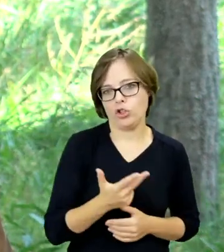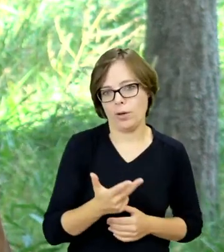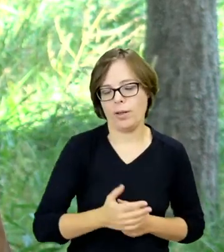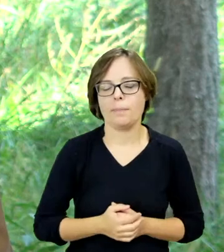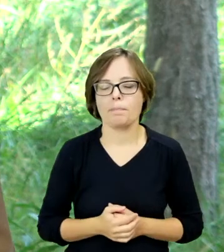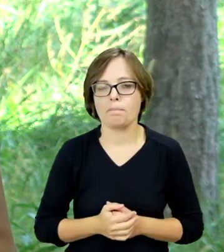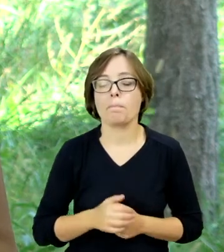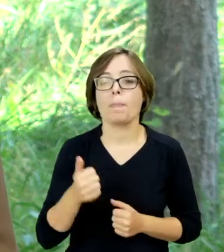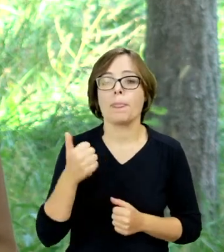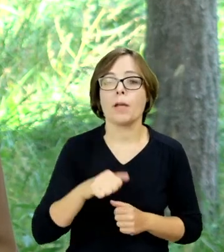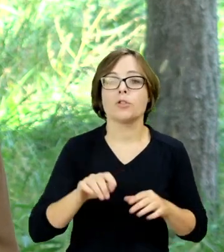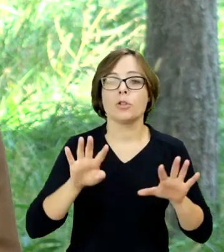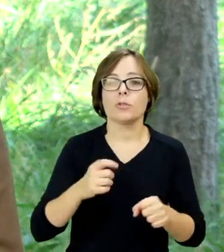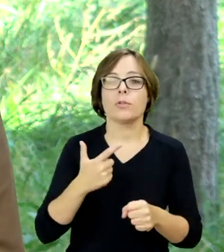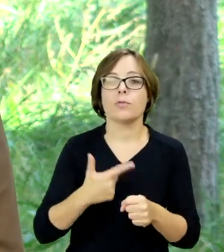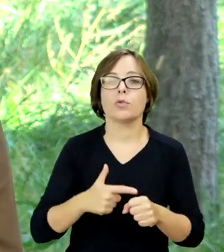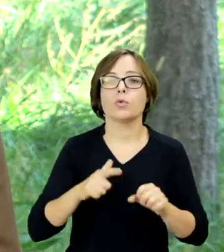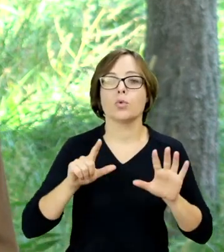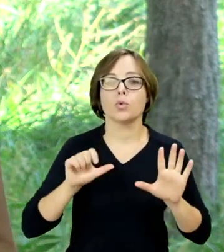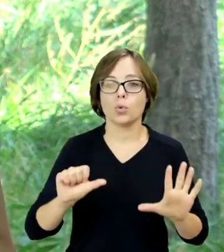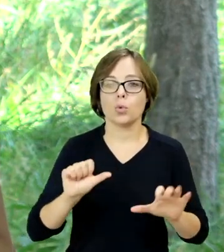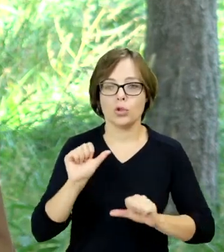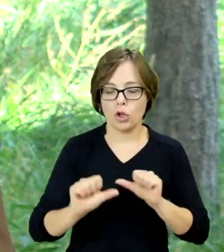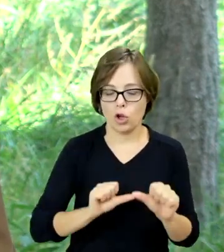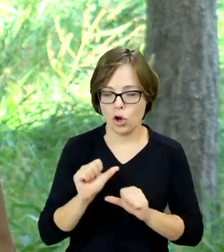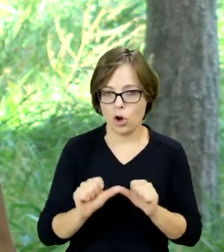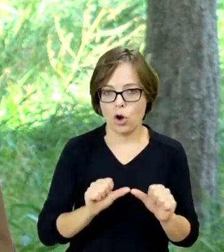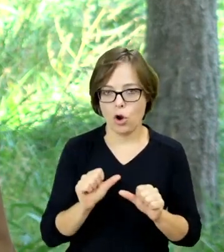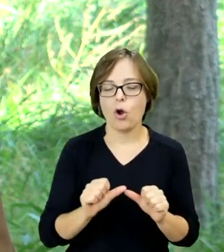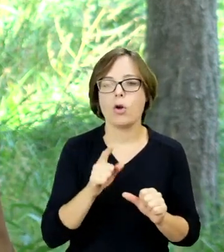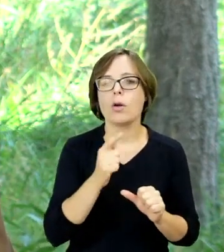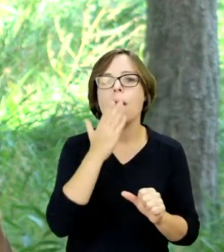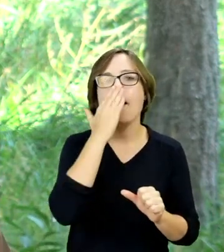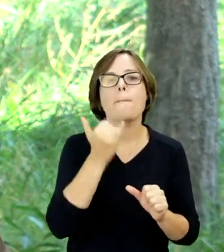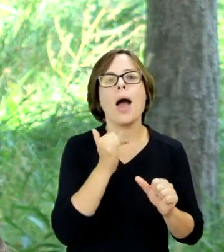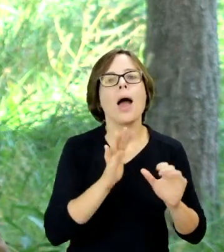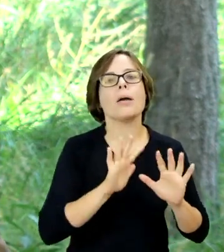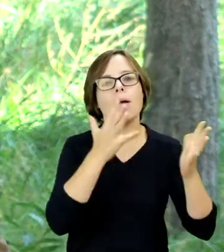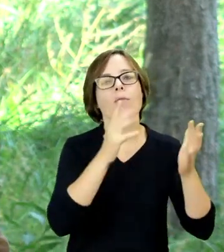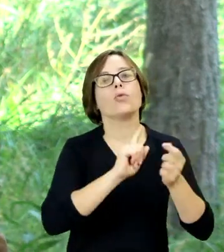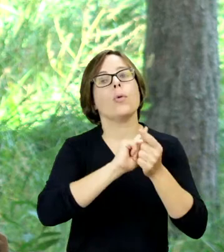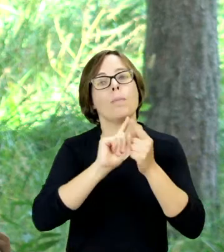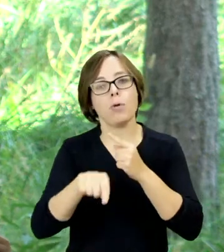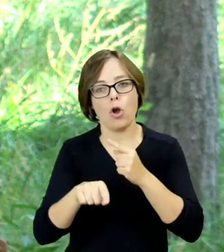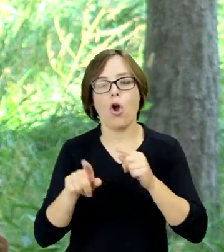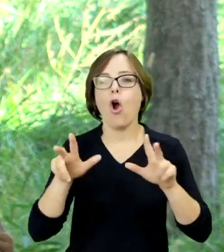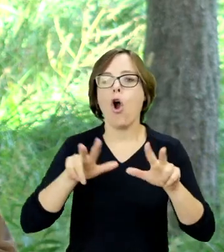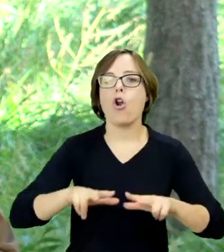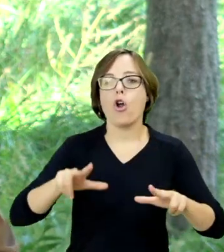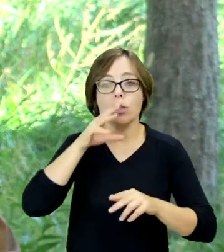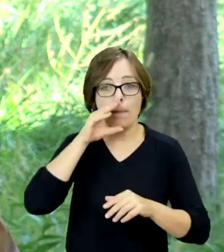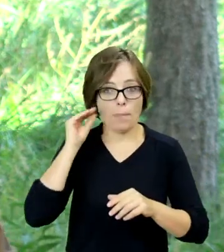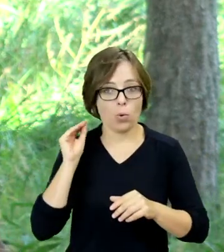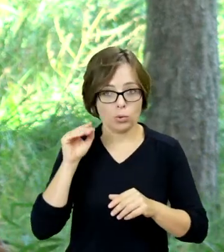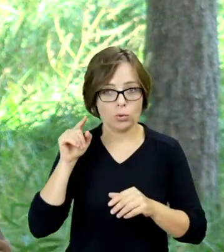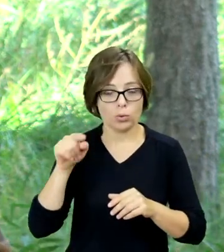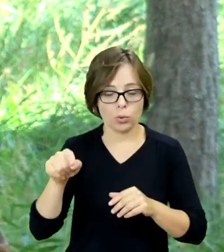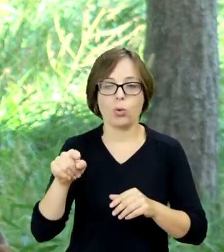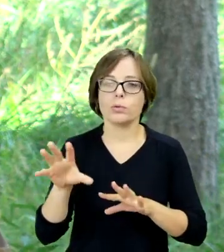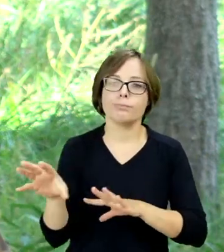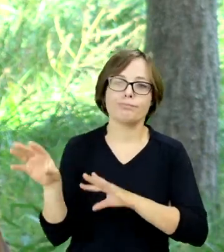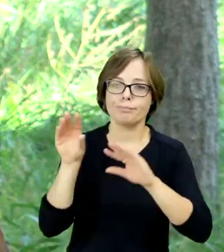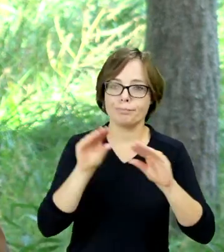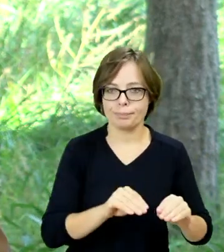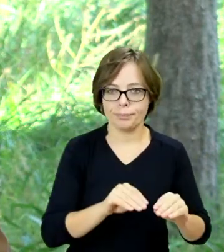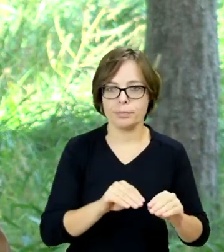w 1926 roku po przewrocie majowym rodzina Piłsudskich przeprowadziła się